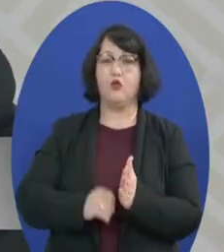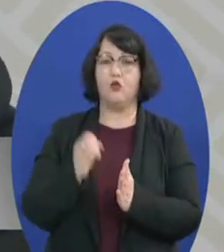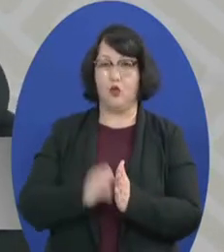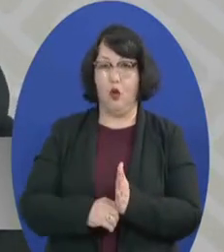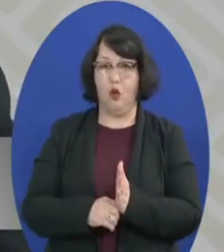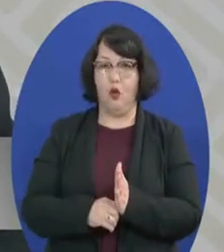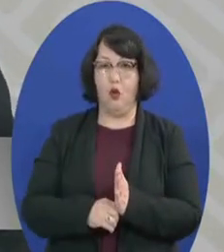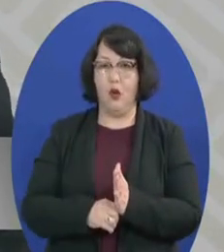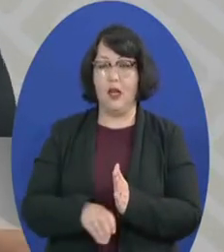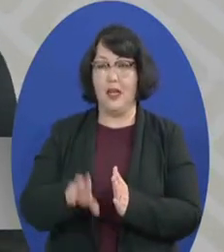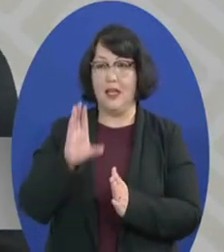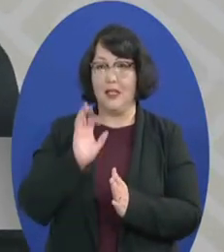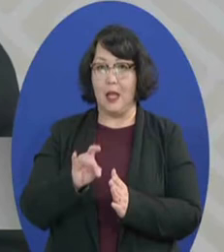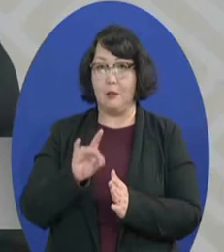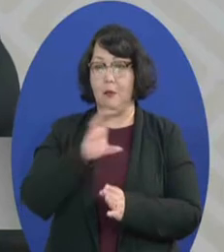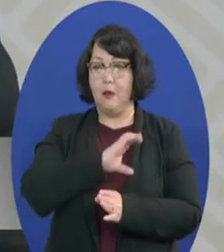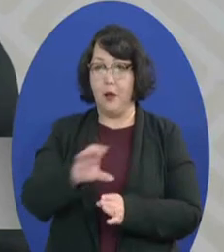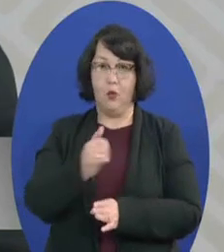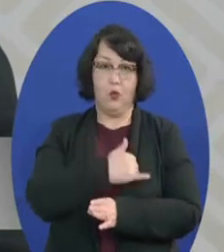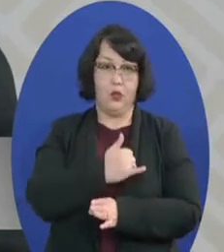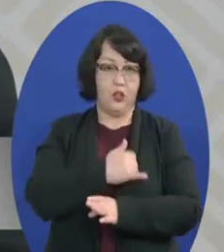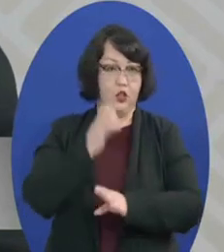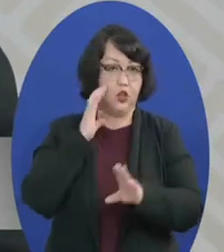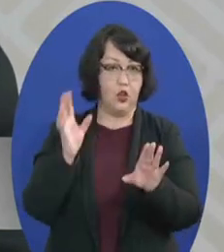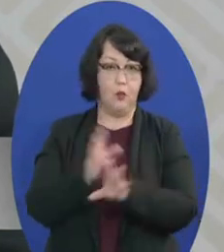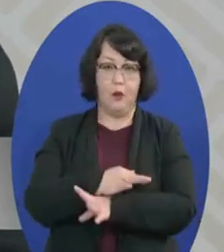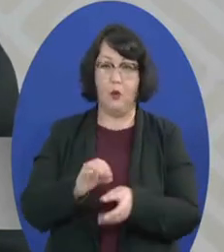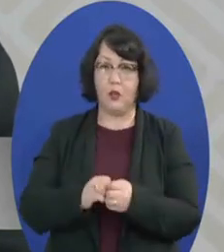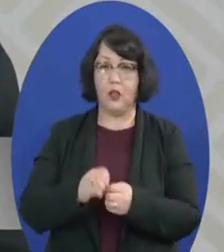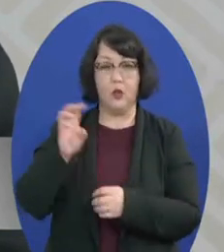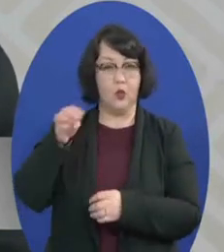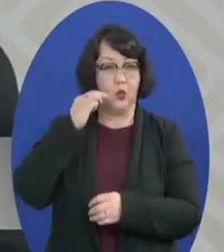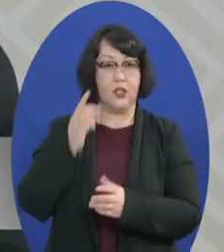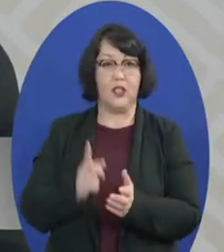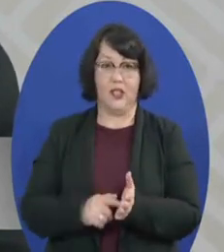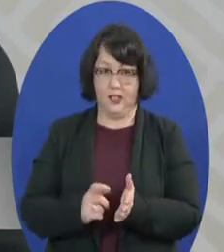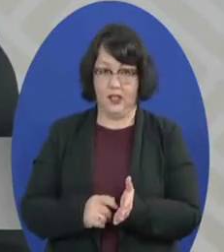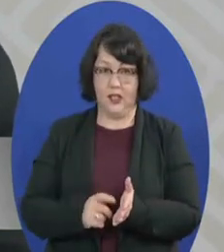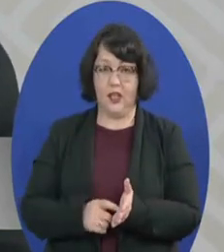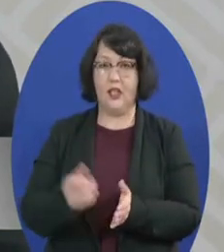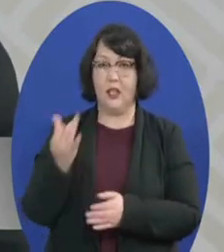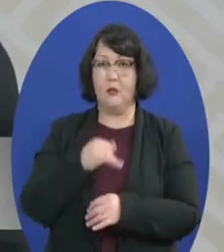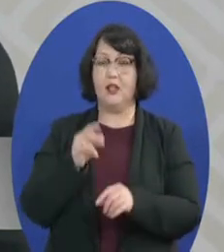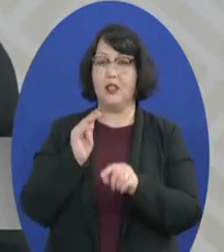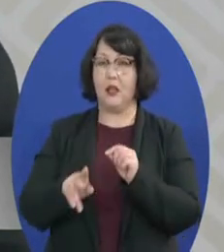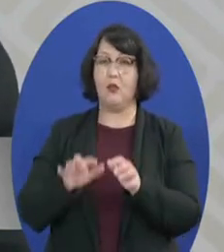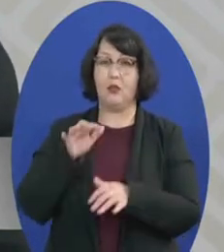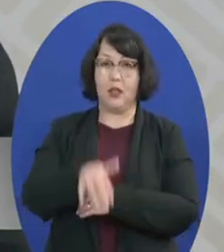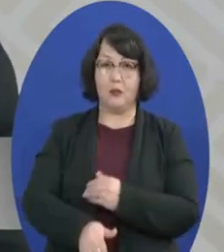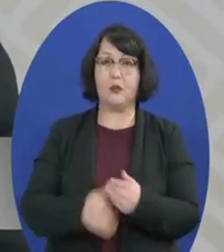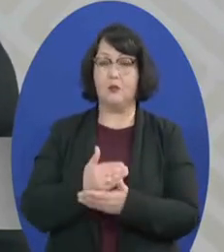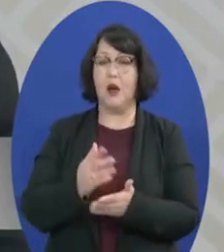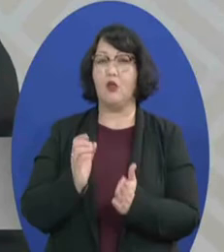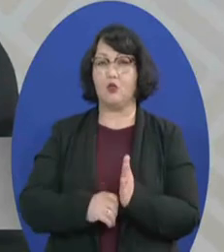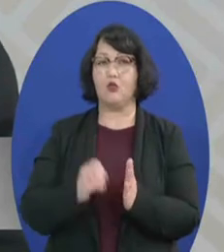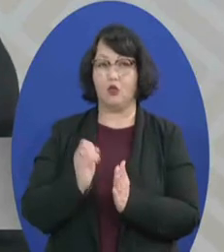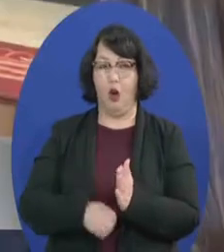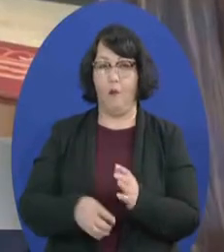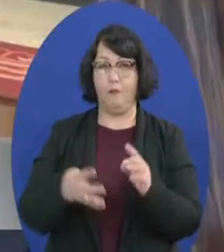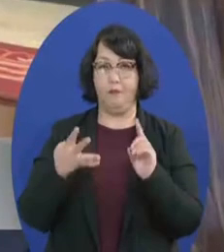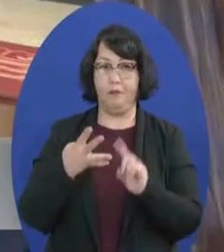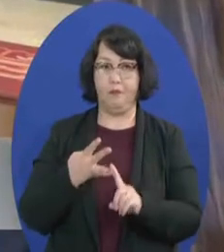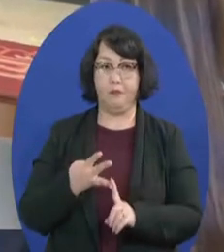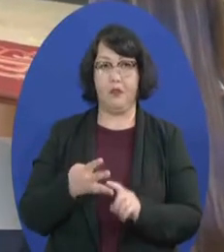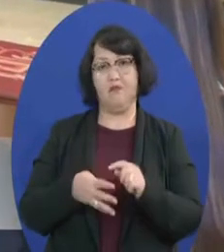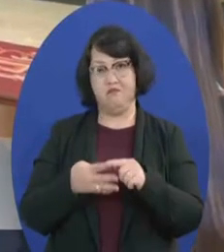бол нь тухайн салбарыг удирдахт одоо тодорхой хэмжээний туршлага шаардлагатай. Энэ шаардлагыг хангасан хүн одоо энэ тухайн салбарыг одоо ажиллах зүйтэй гэж